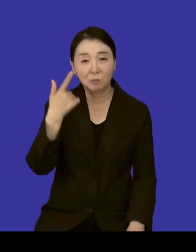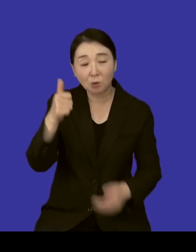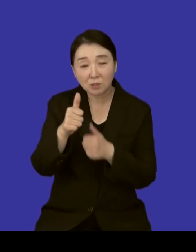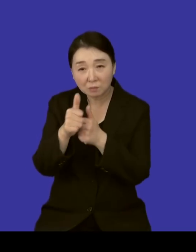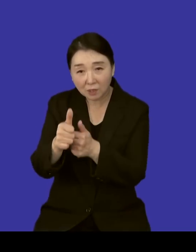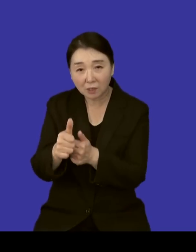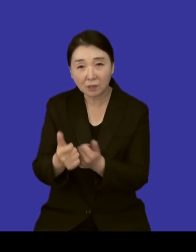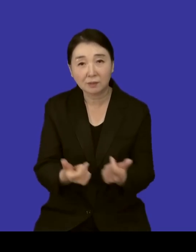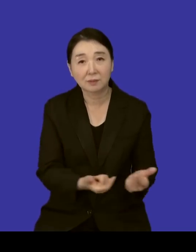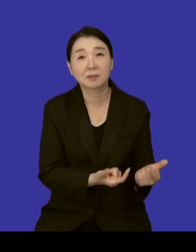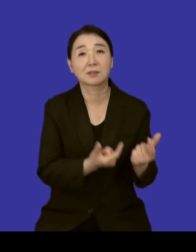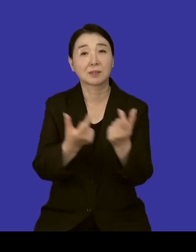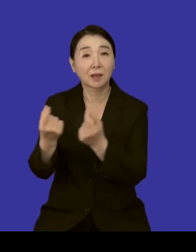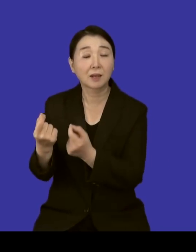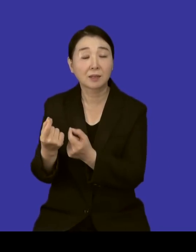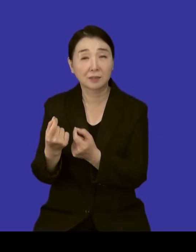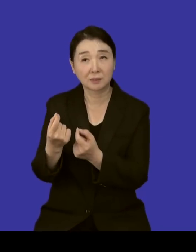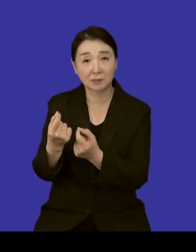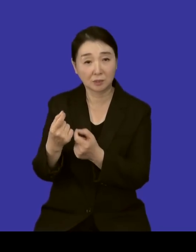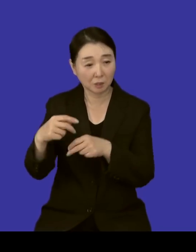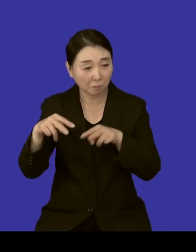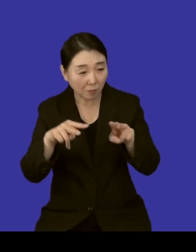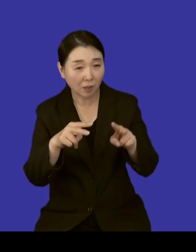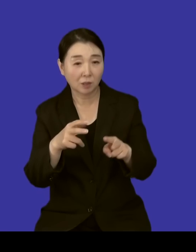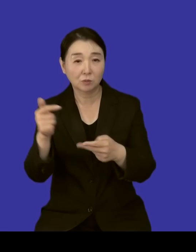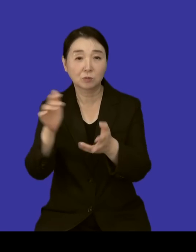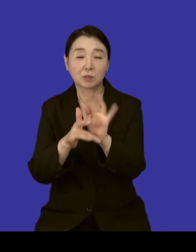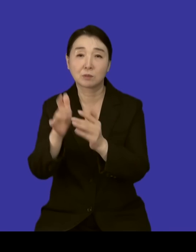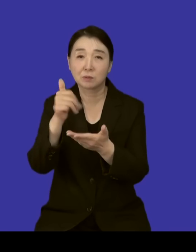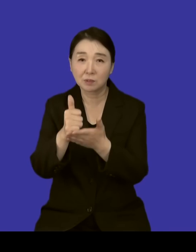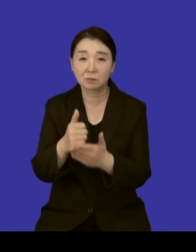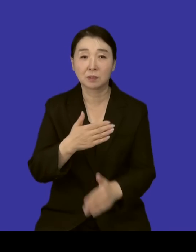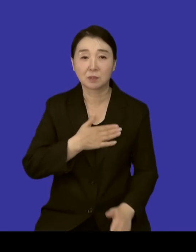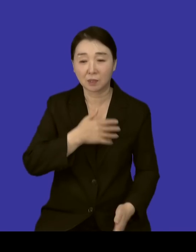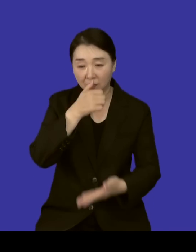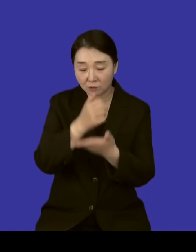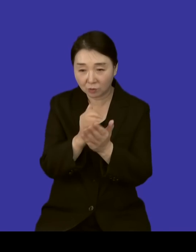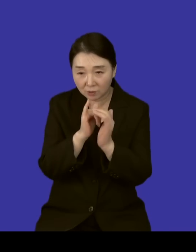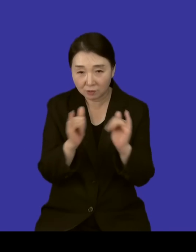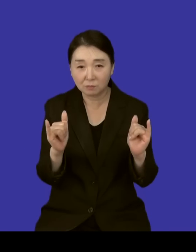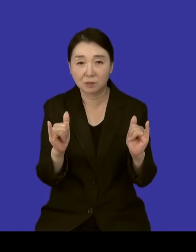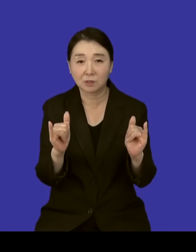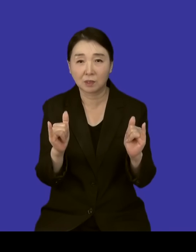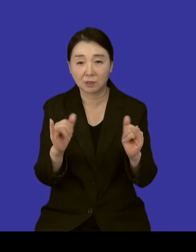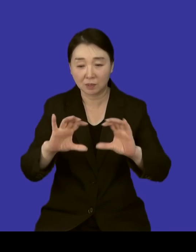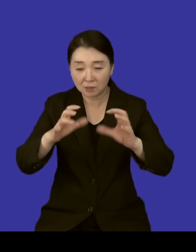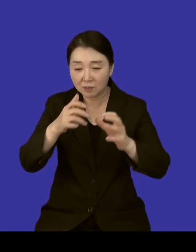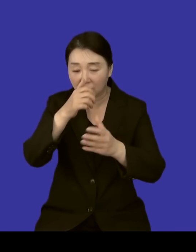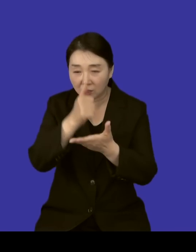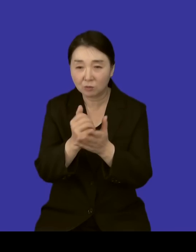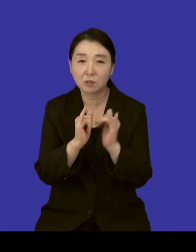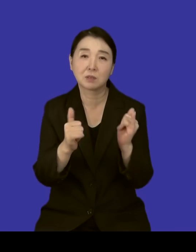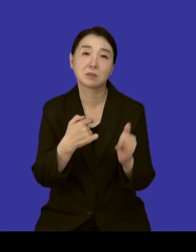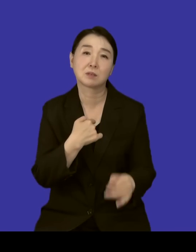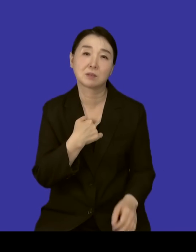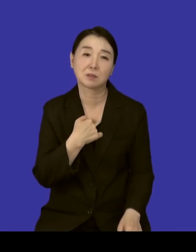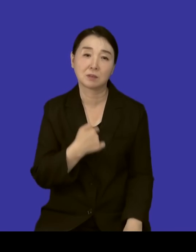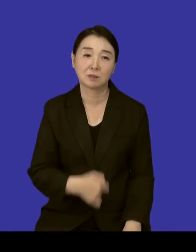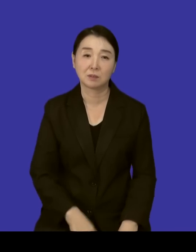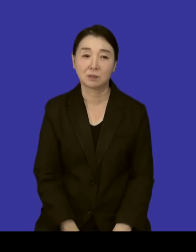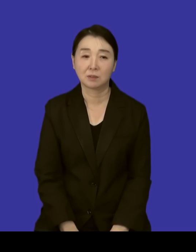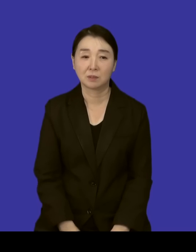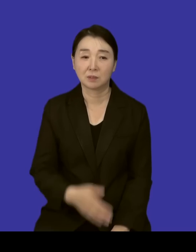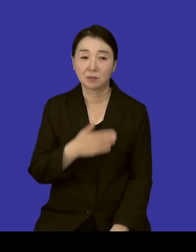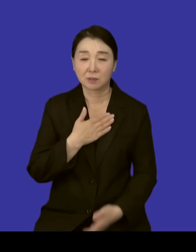따라서 우리 모든 사람 앞에서 주 예수님, 제가 죄인입니다. 세상의 죄인이었습니다.